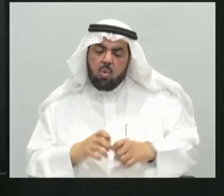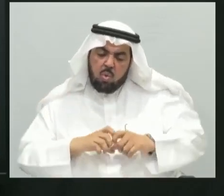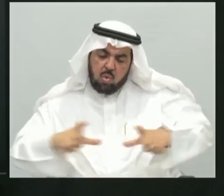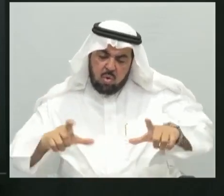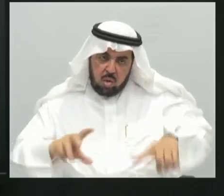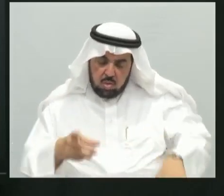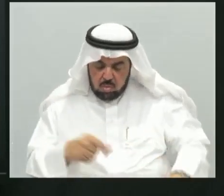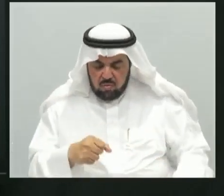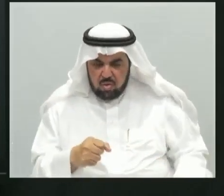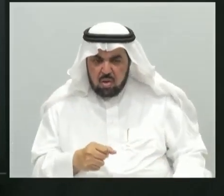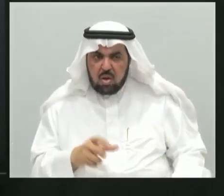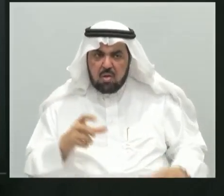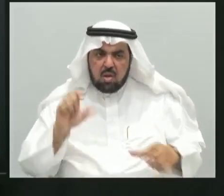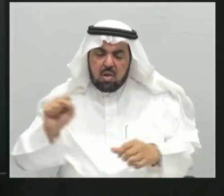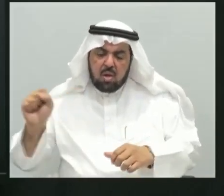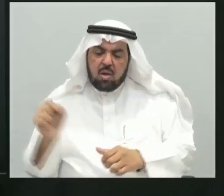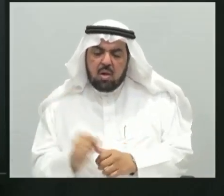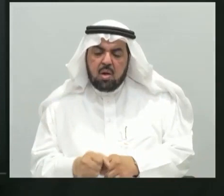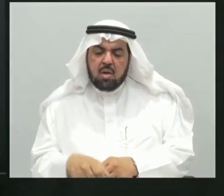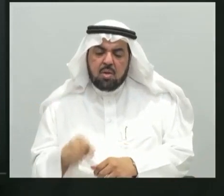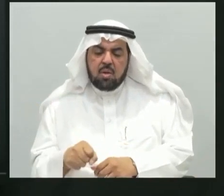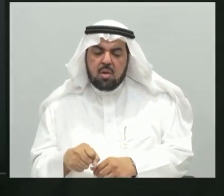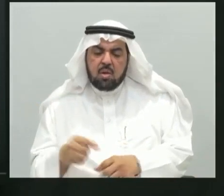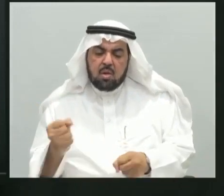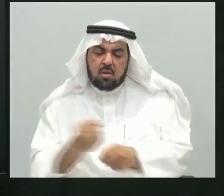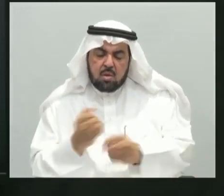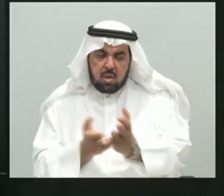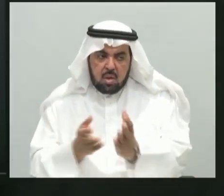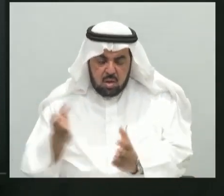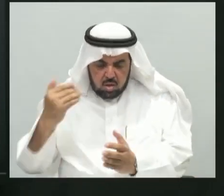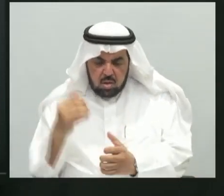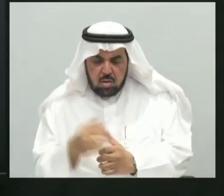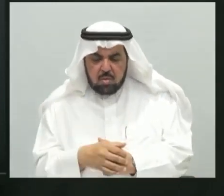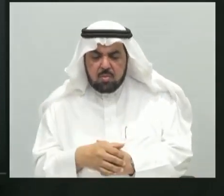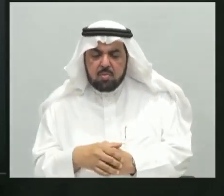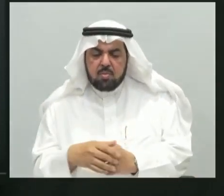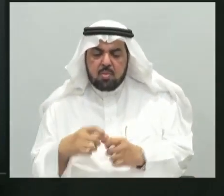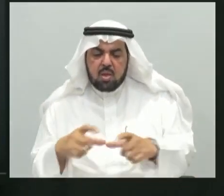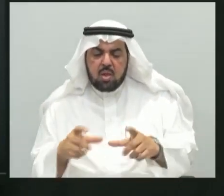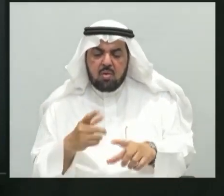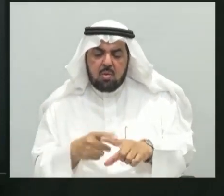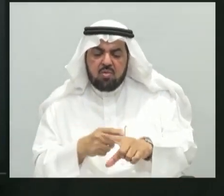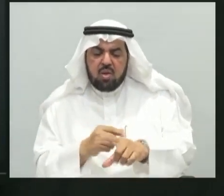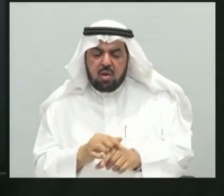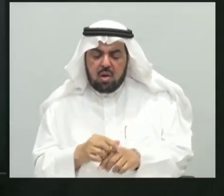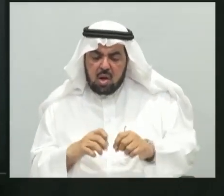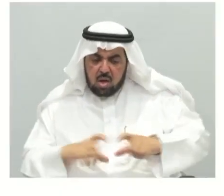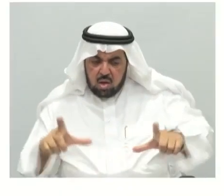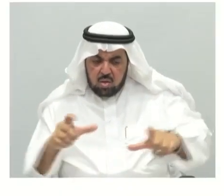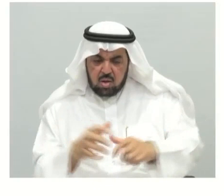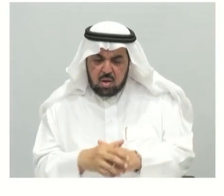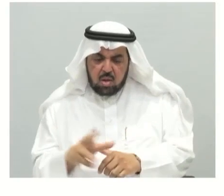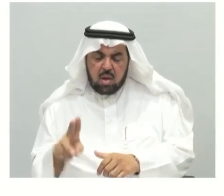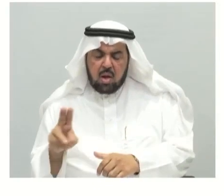عدم وجود بعض الخصائص التي قمنا بدراستها في بشكل عام في المفصليات فلاحظ ان